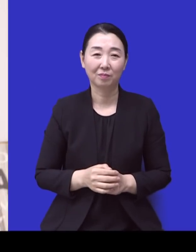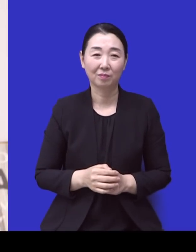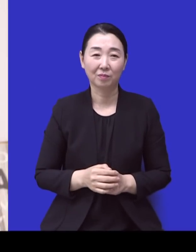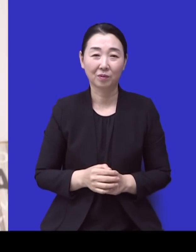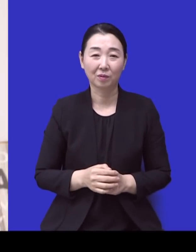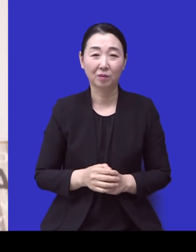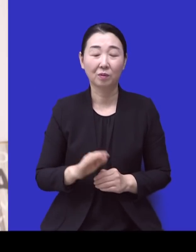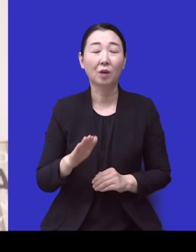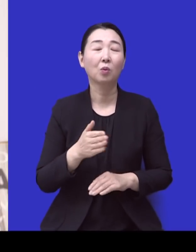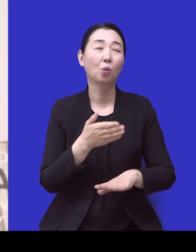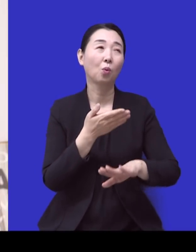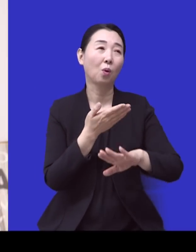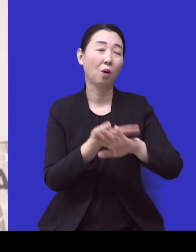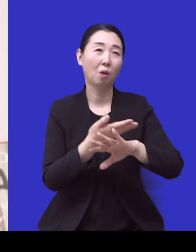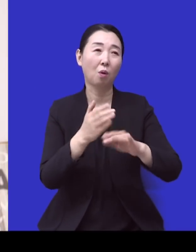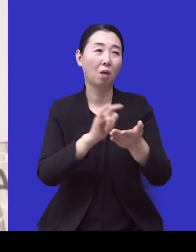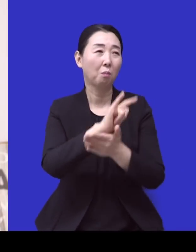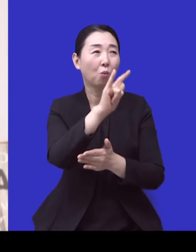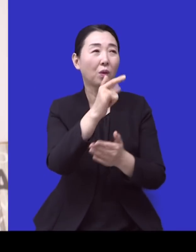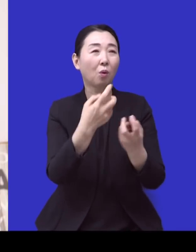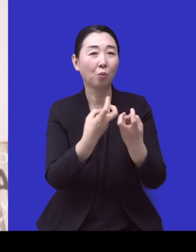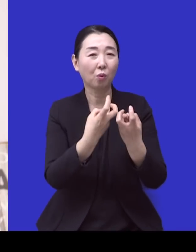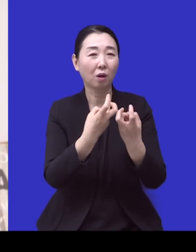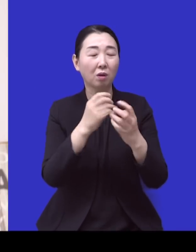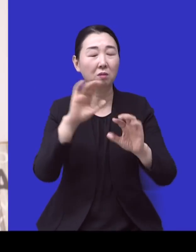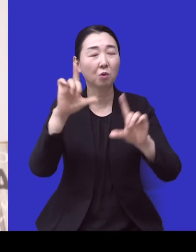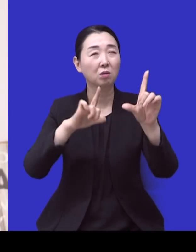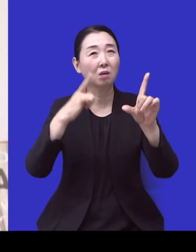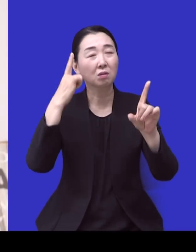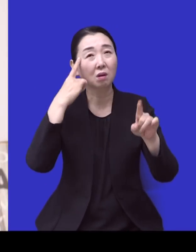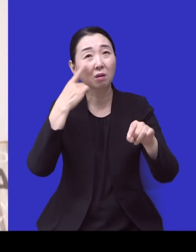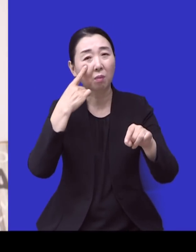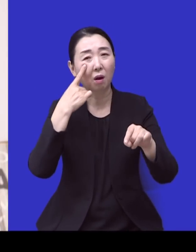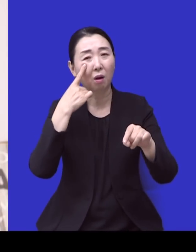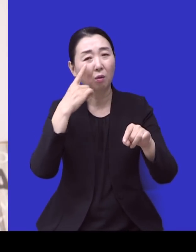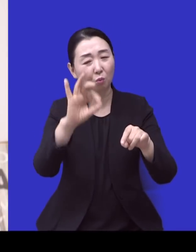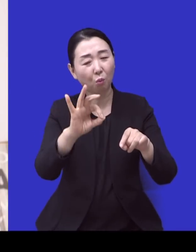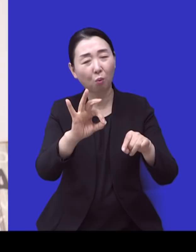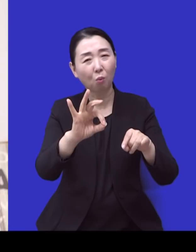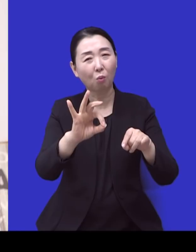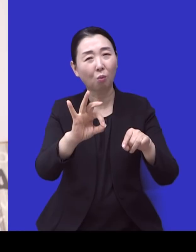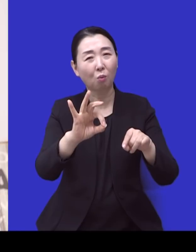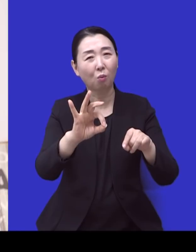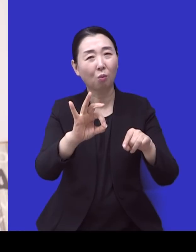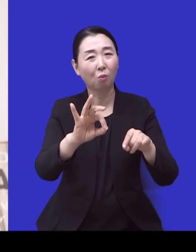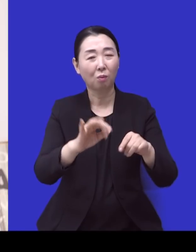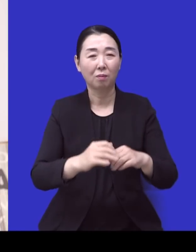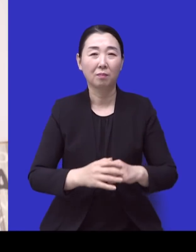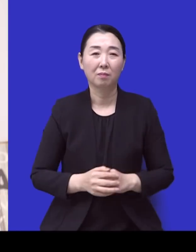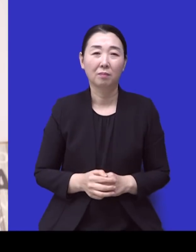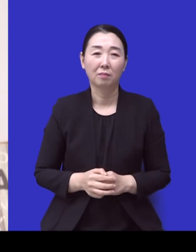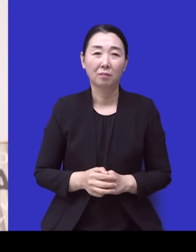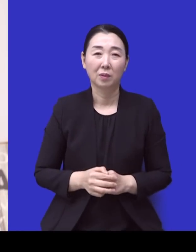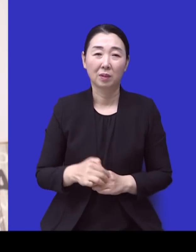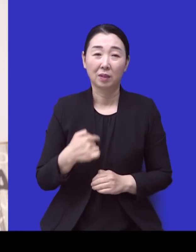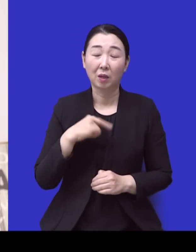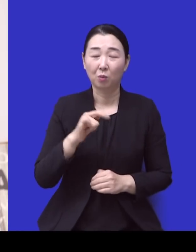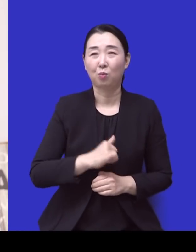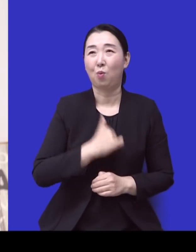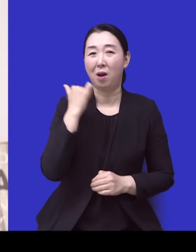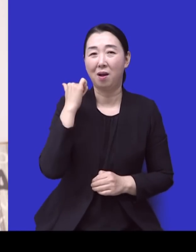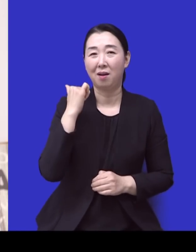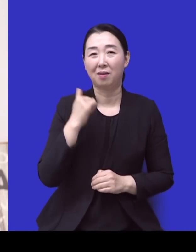이걸 어떻게 보내줘. 진짜 솔직히 현실적으로 생각해봐. 이렇게 얘기하시는 거예요. 근데 저는 이제 거기에 또